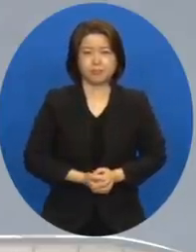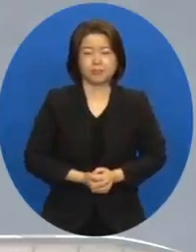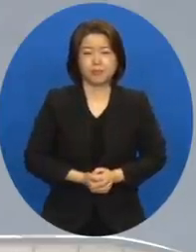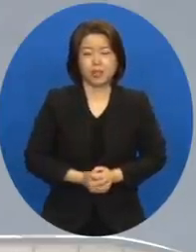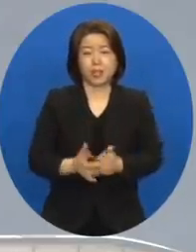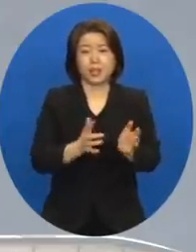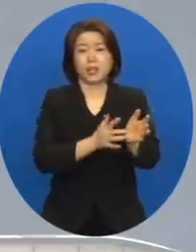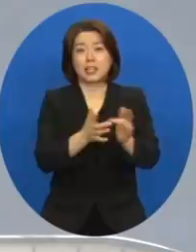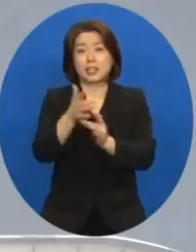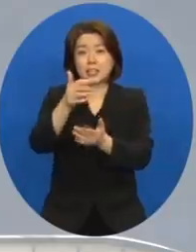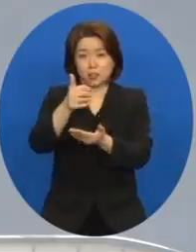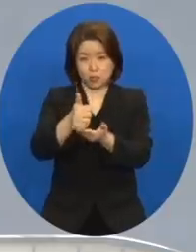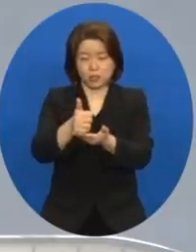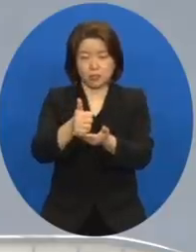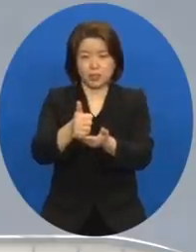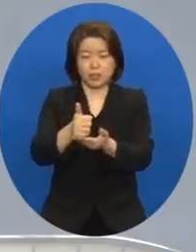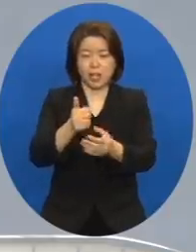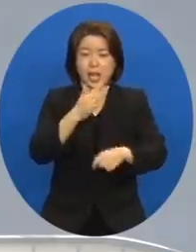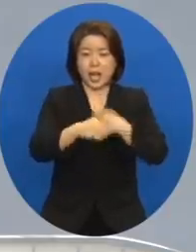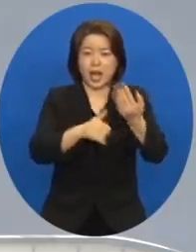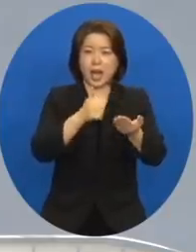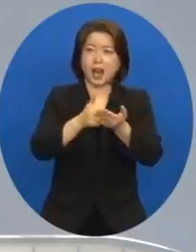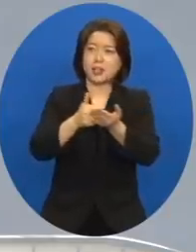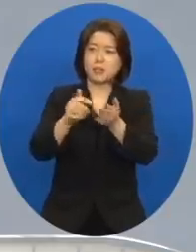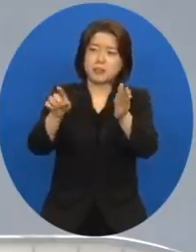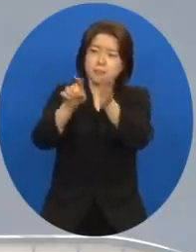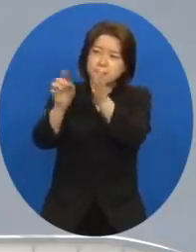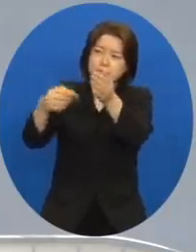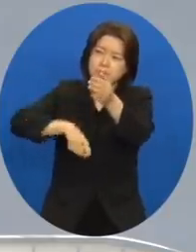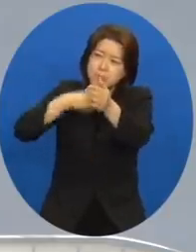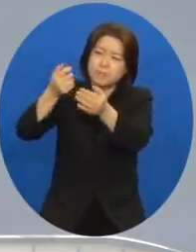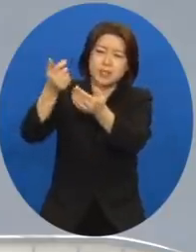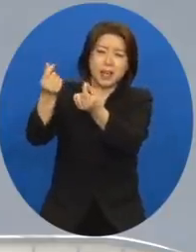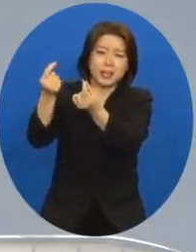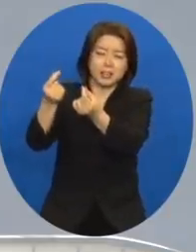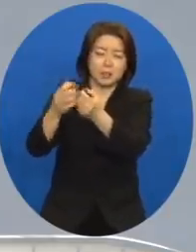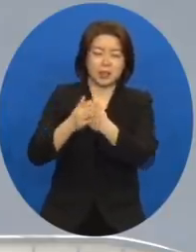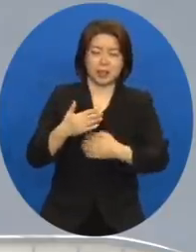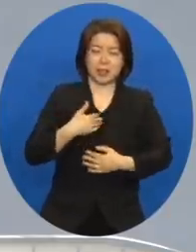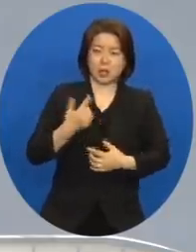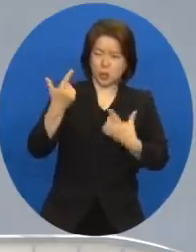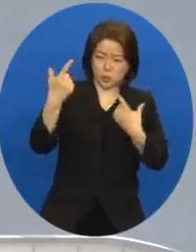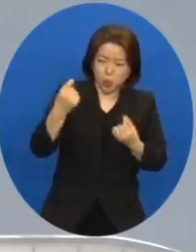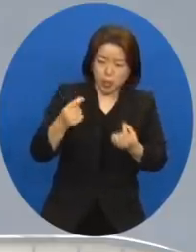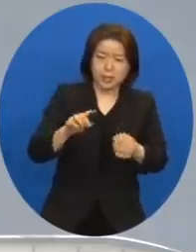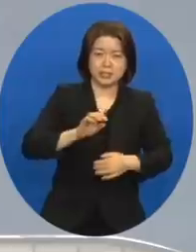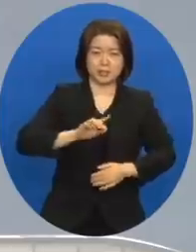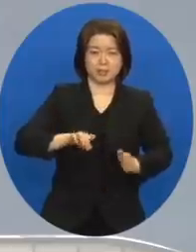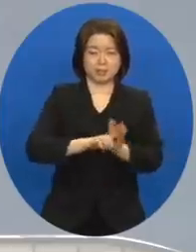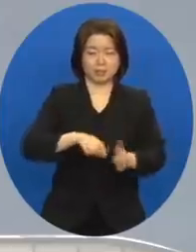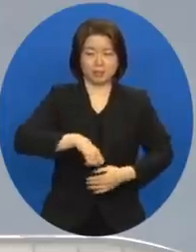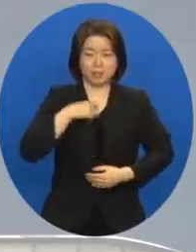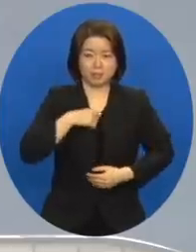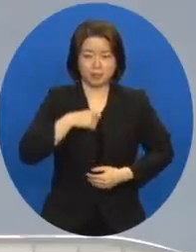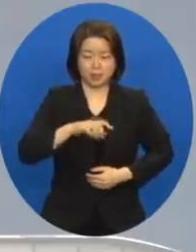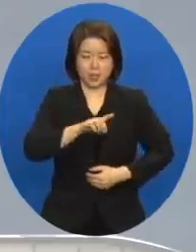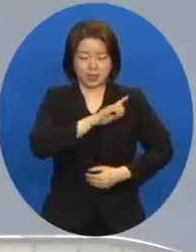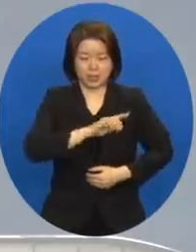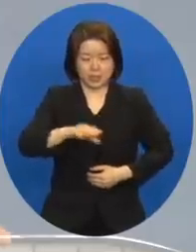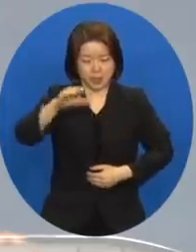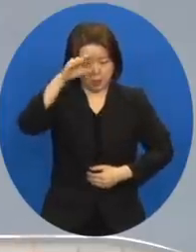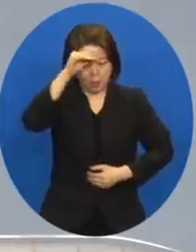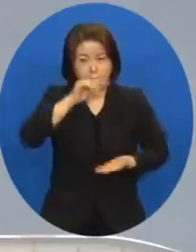예수님께서 하나님의 신실하심을 때문에 우리도 신시 해야 되는 가장 모범을 보여 주셨어요